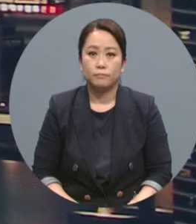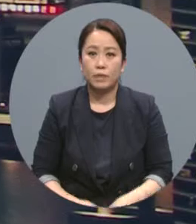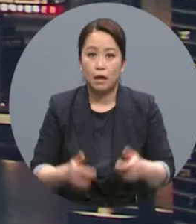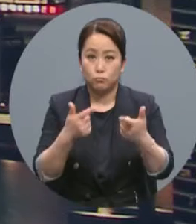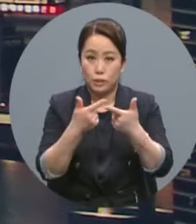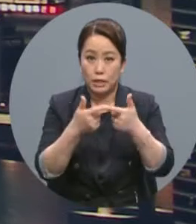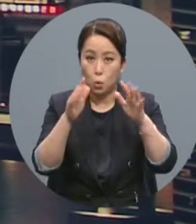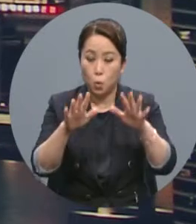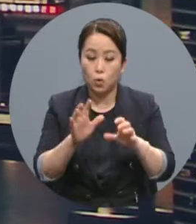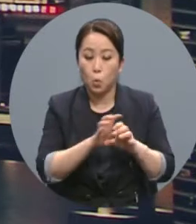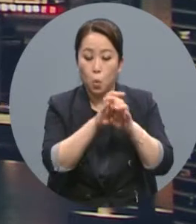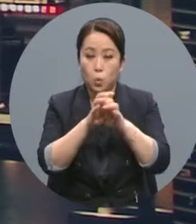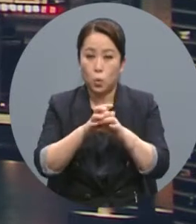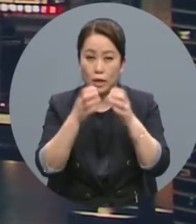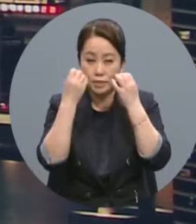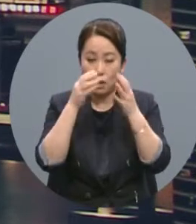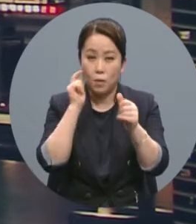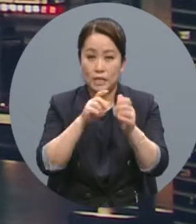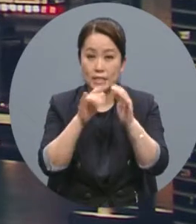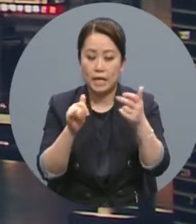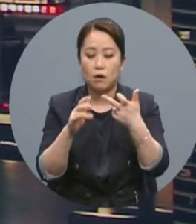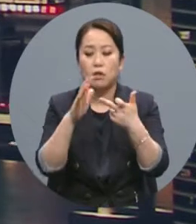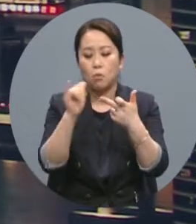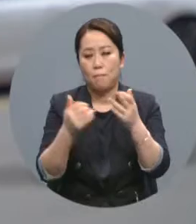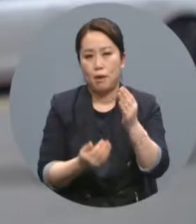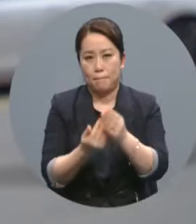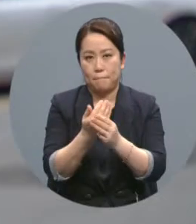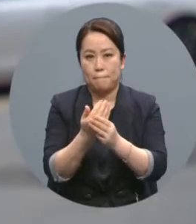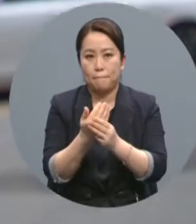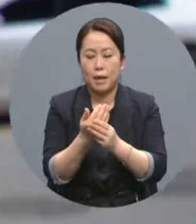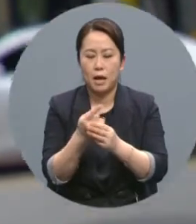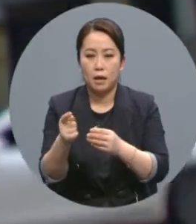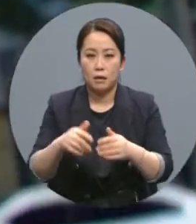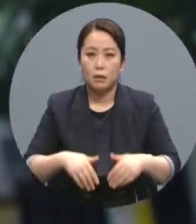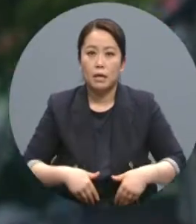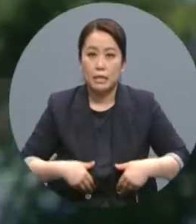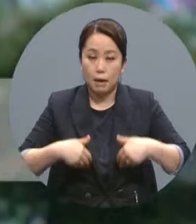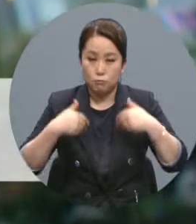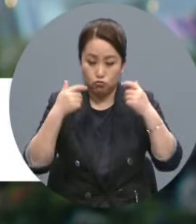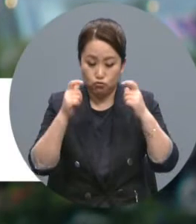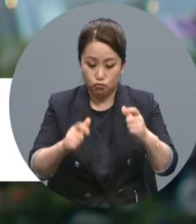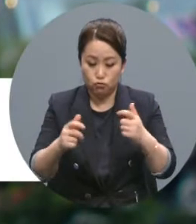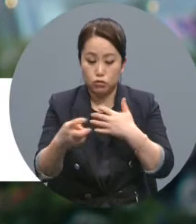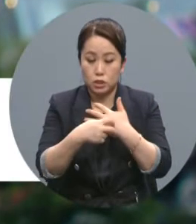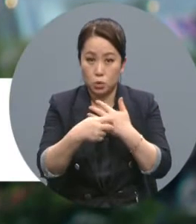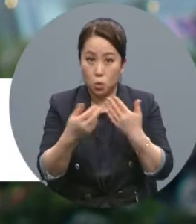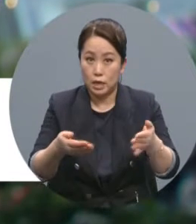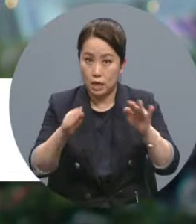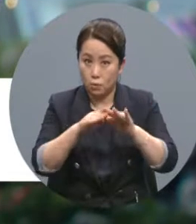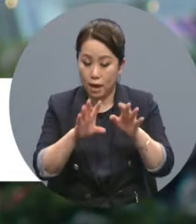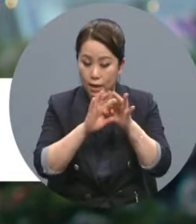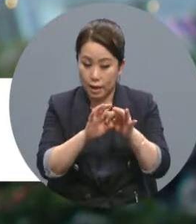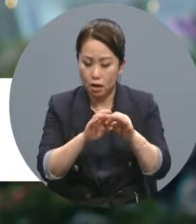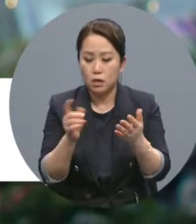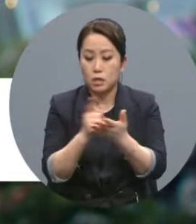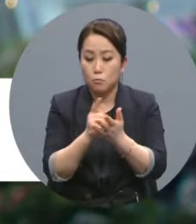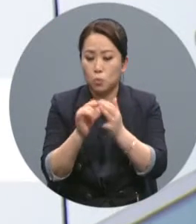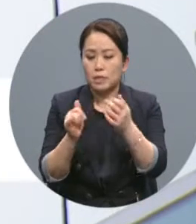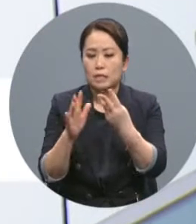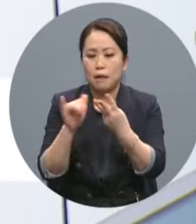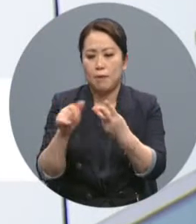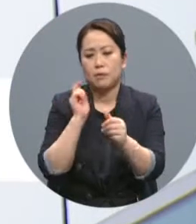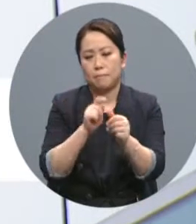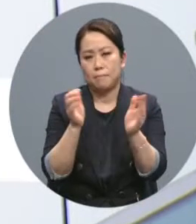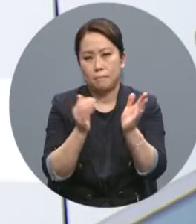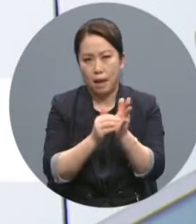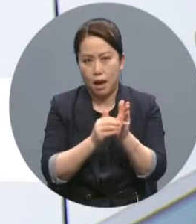부산은 오늘 코론 알고 신규 환자가 17명 발생했습니다 남구 의료기관과 관련해 접촉자 3명이 앙성 판정을